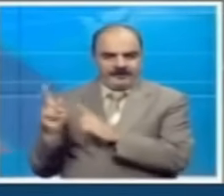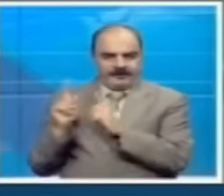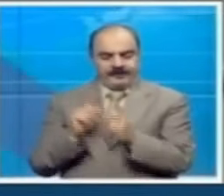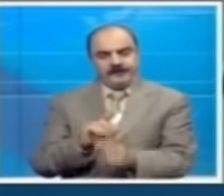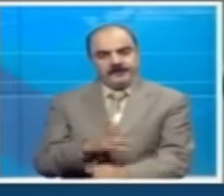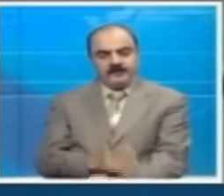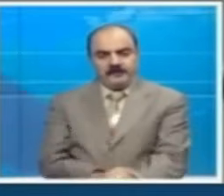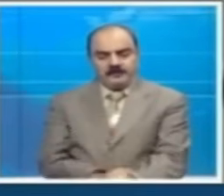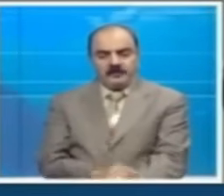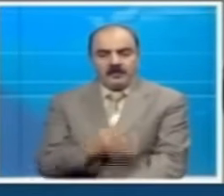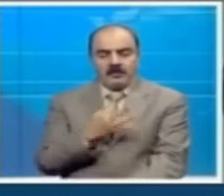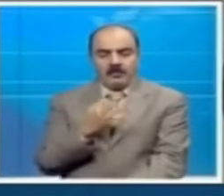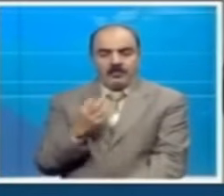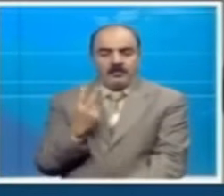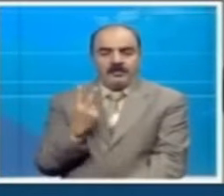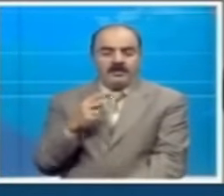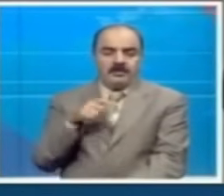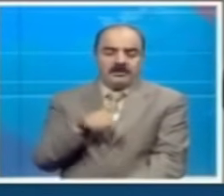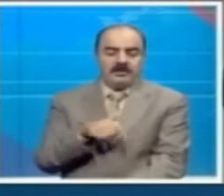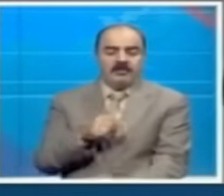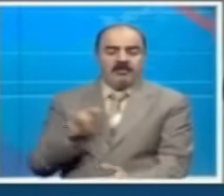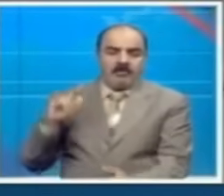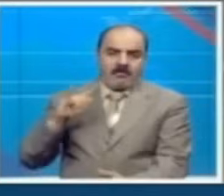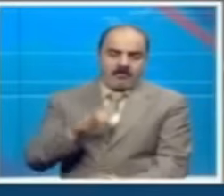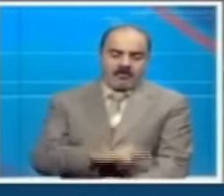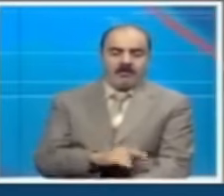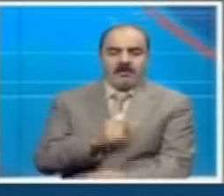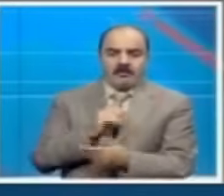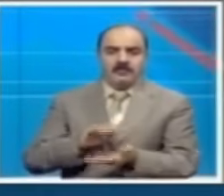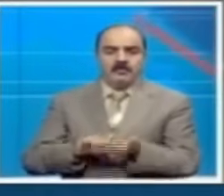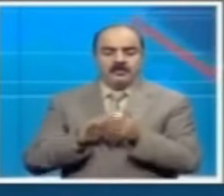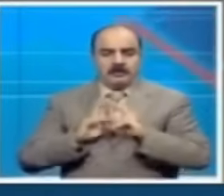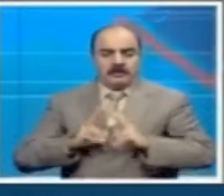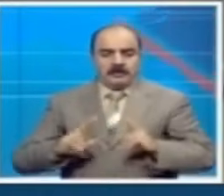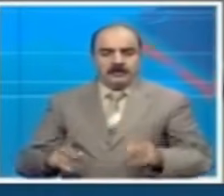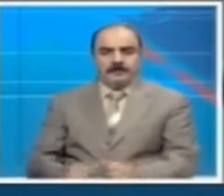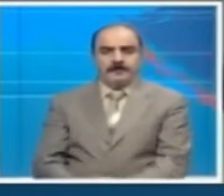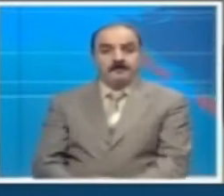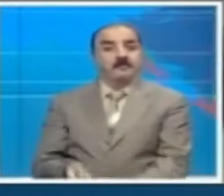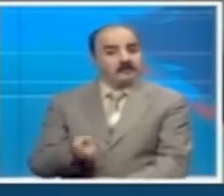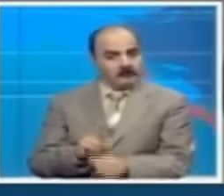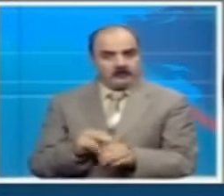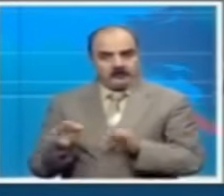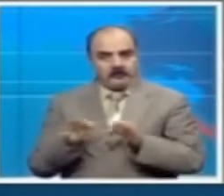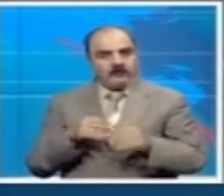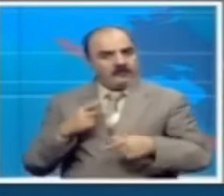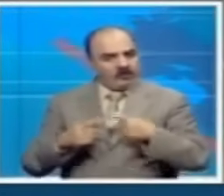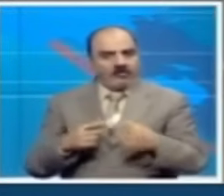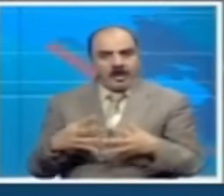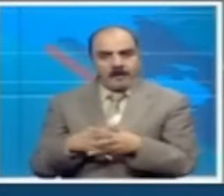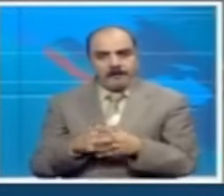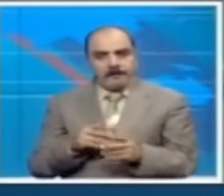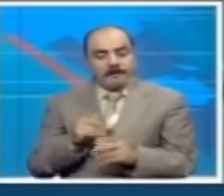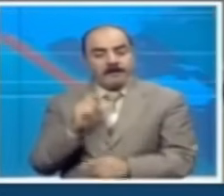الآن 362 طائرة حاملة كافة أنواع المساعدات. أيضا هناك تنسيق مستمر بين